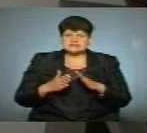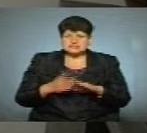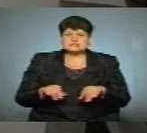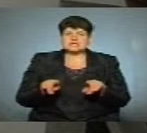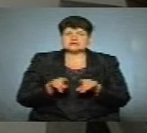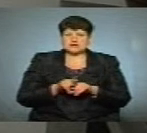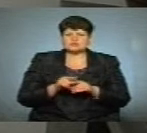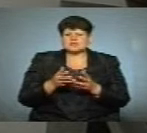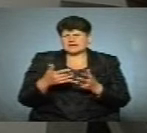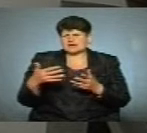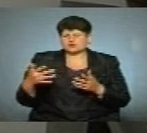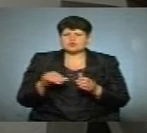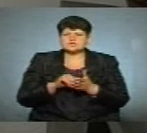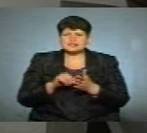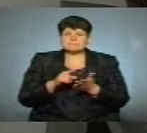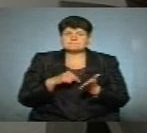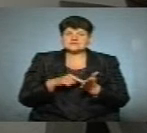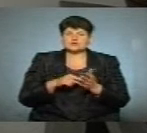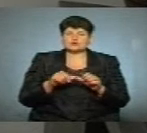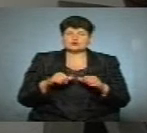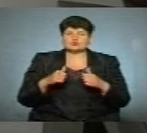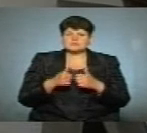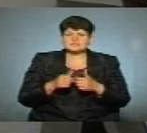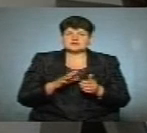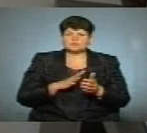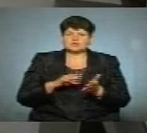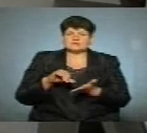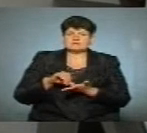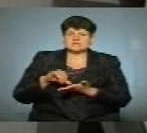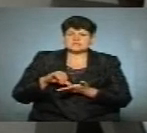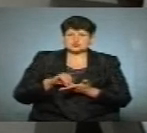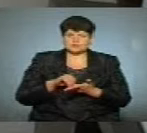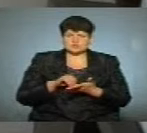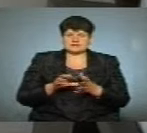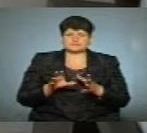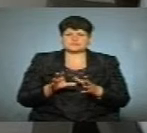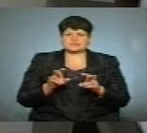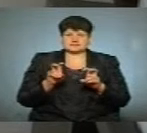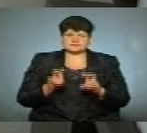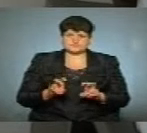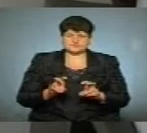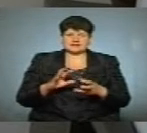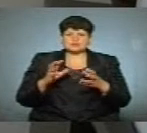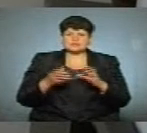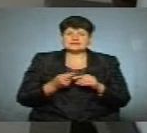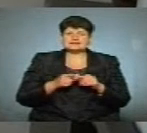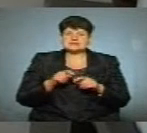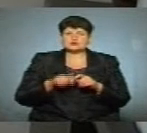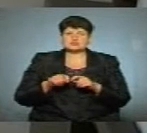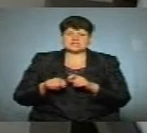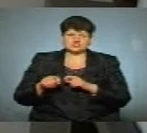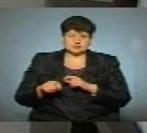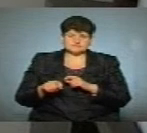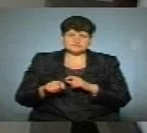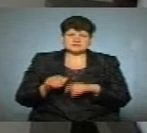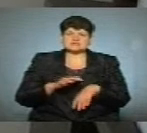також кількох членів міської комісії з надзвичайної ситуації, які були присутні при спільному засіданні. За результатами цих досліджень